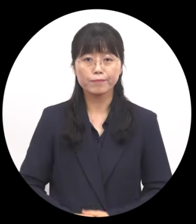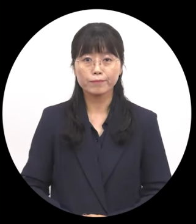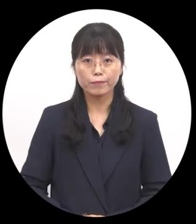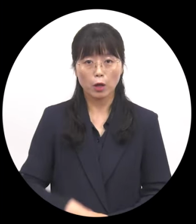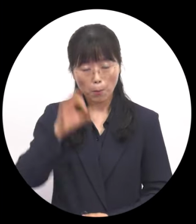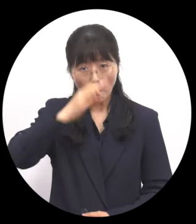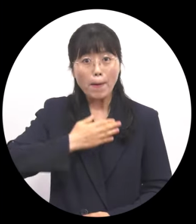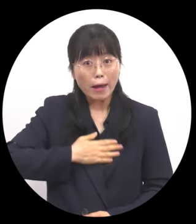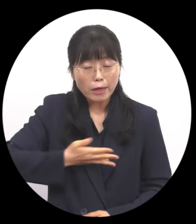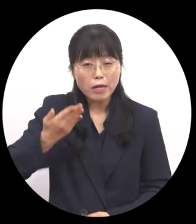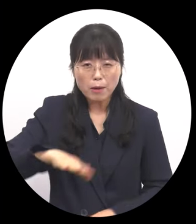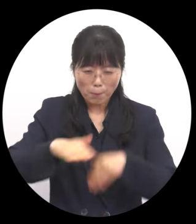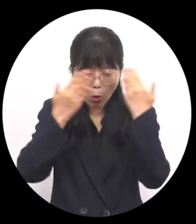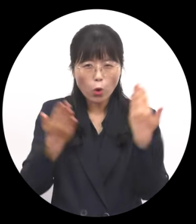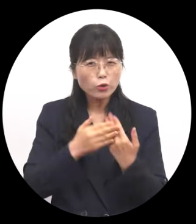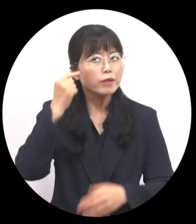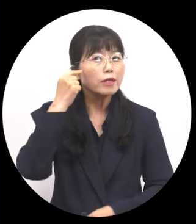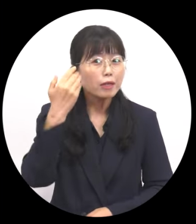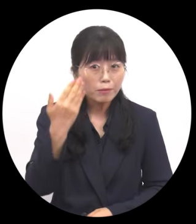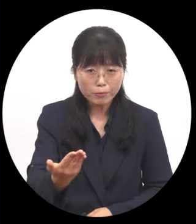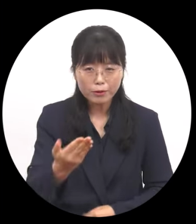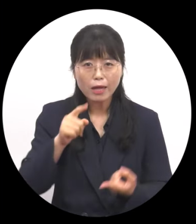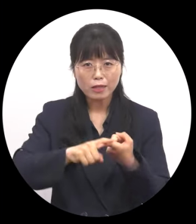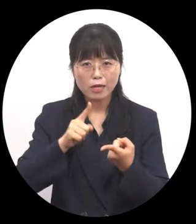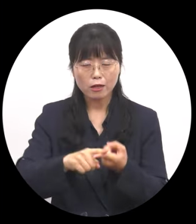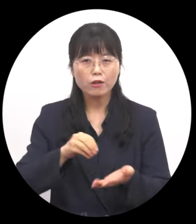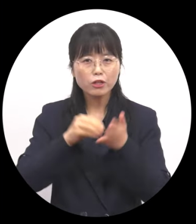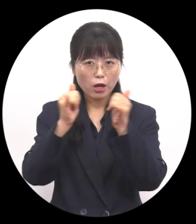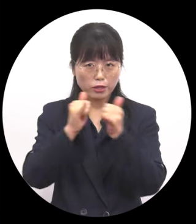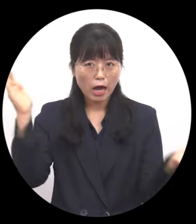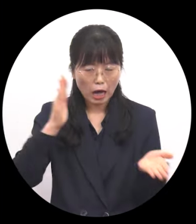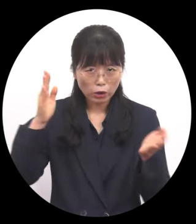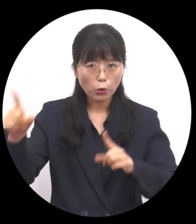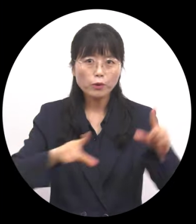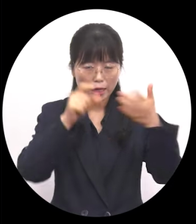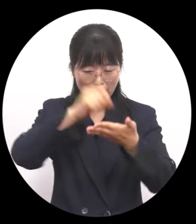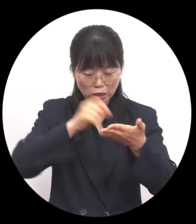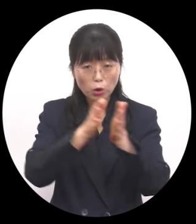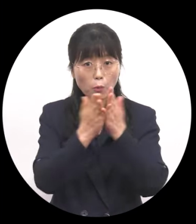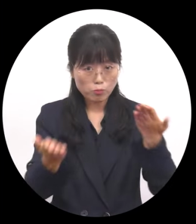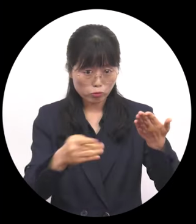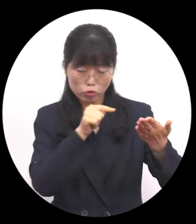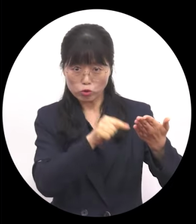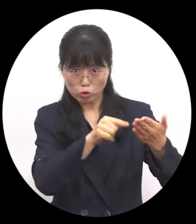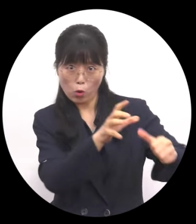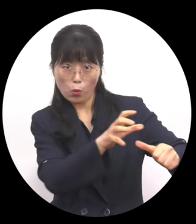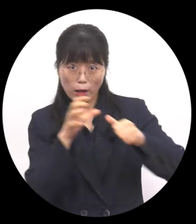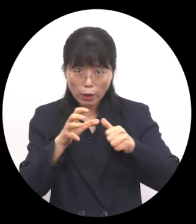보시면 아시겠지만 모든 질문이 지원자의 학교생활기록부의